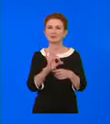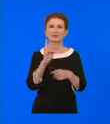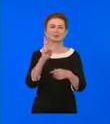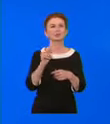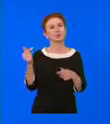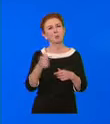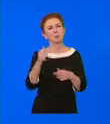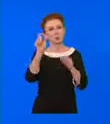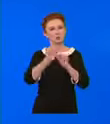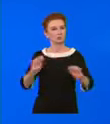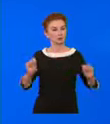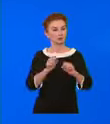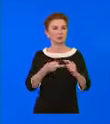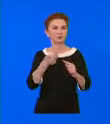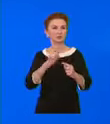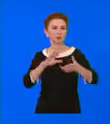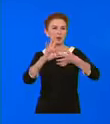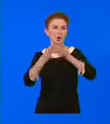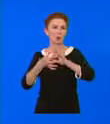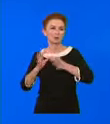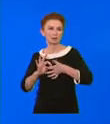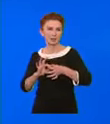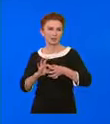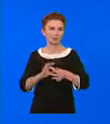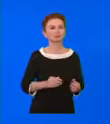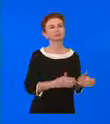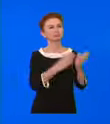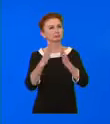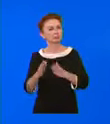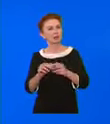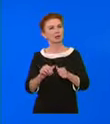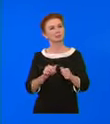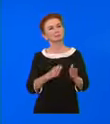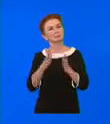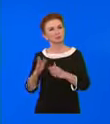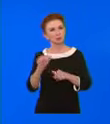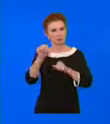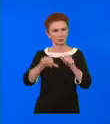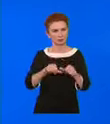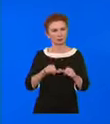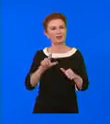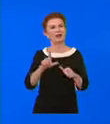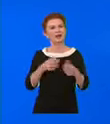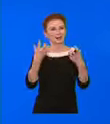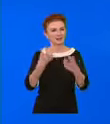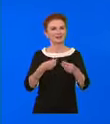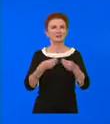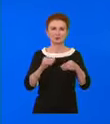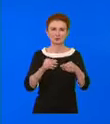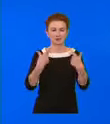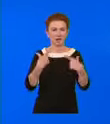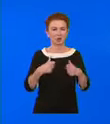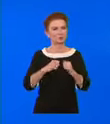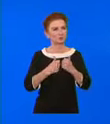muszą ćwiczyć przed olimpiadą, która została o rok przełożona, ale chcemy, żeby jak najwięcej polskich sportowców tam odnosiło wiele